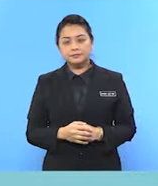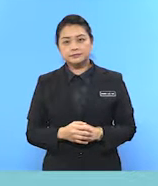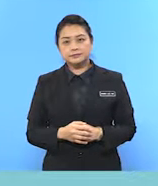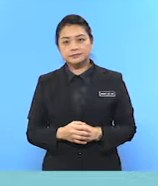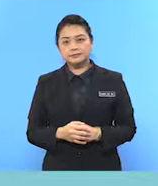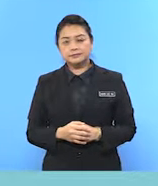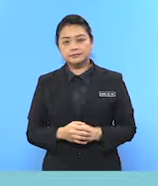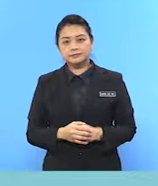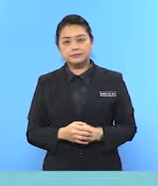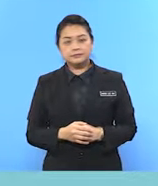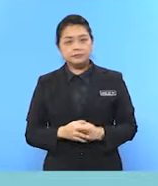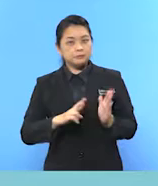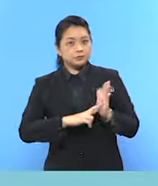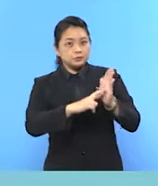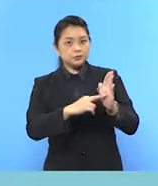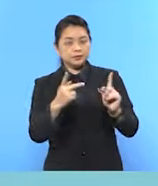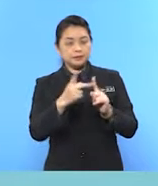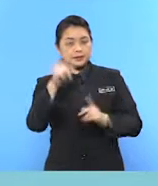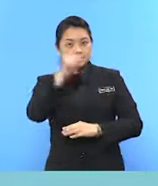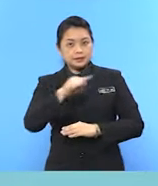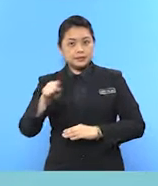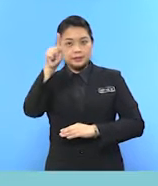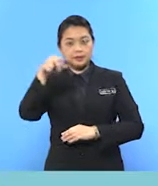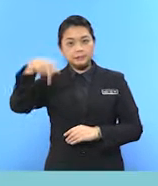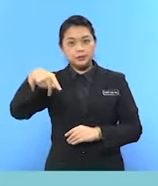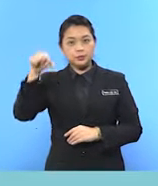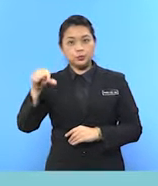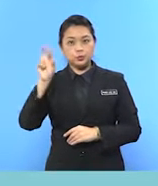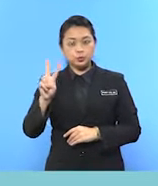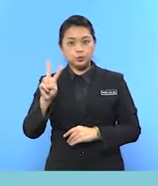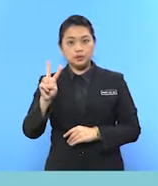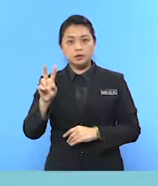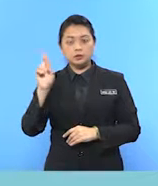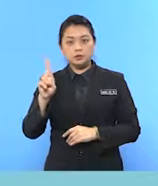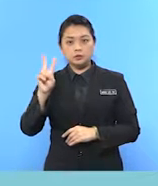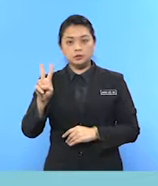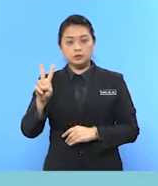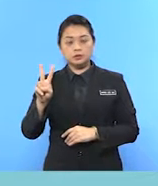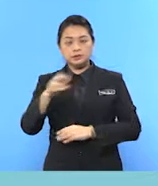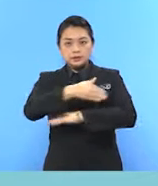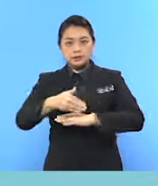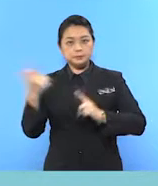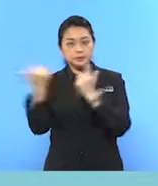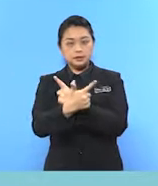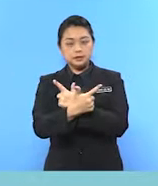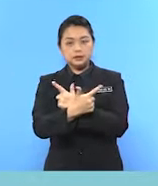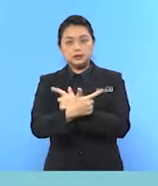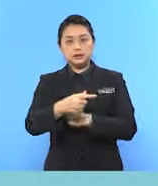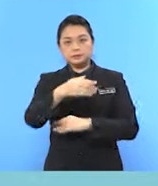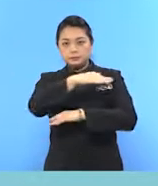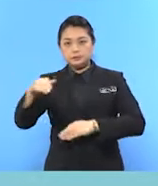PR2 bersamaan dengan 6/10. Dan apabila kita permudahkan akan